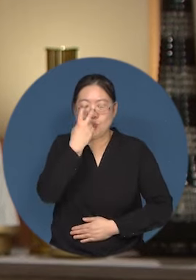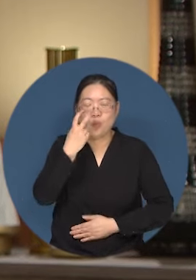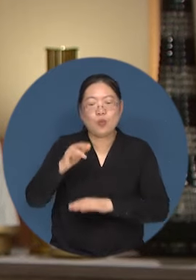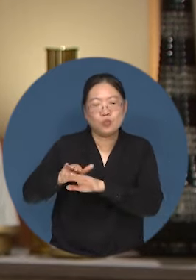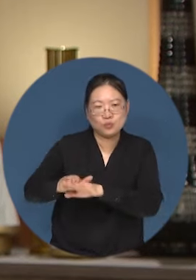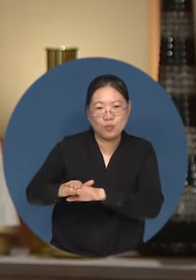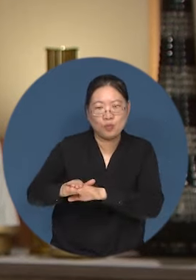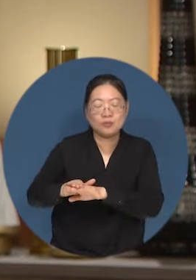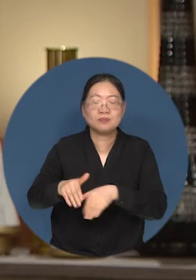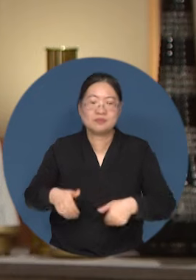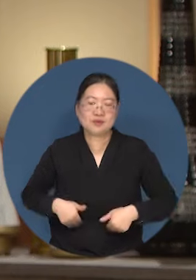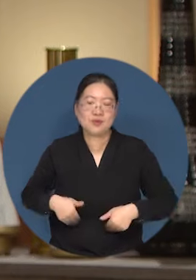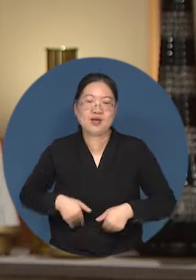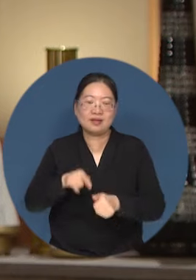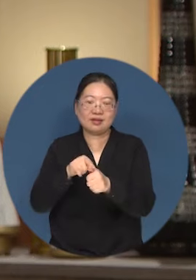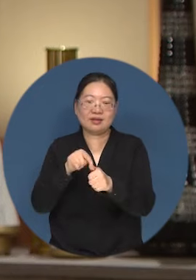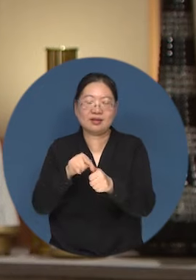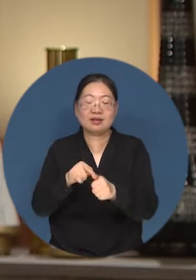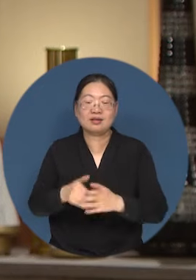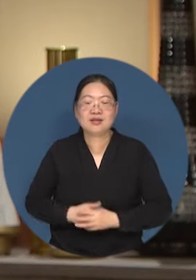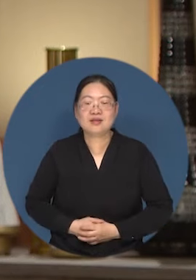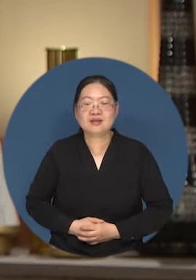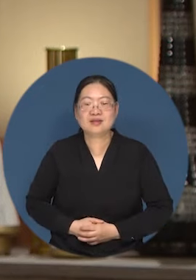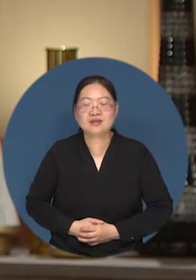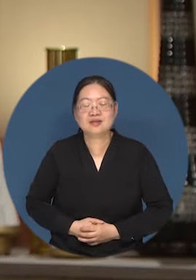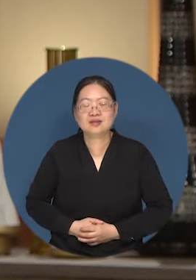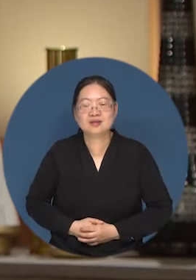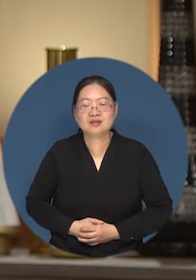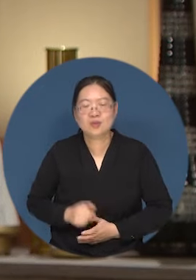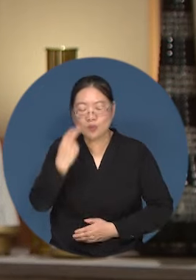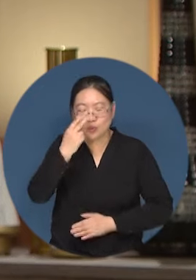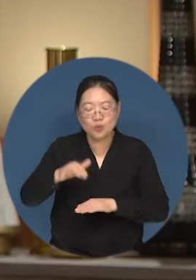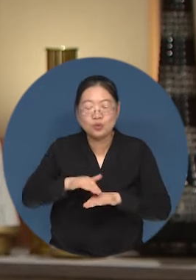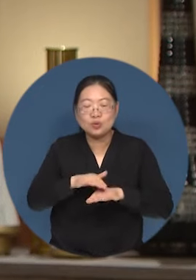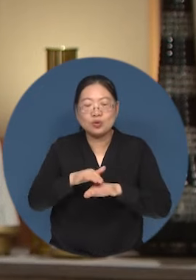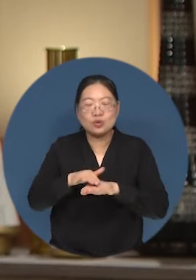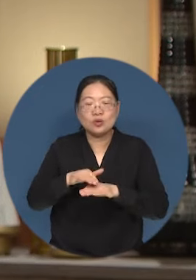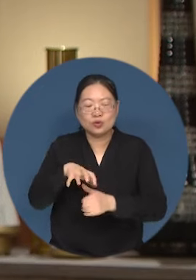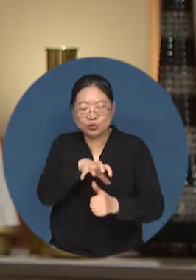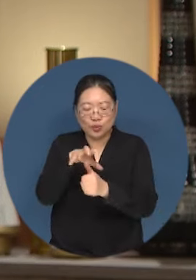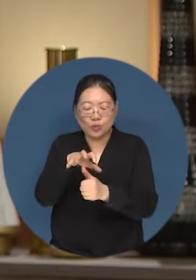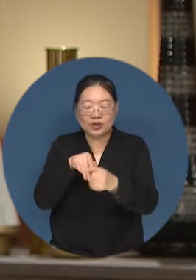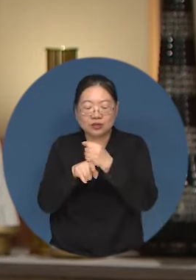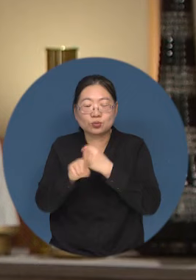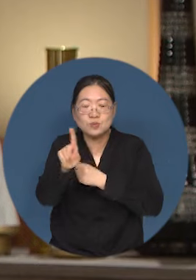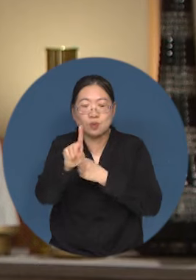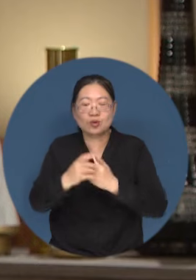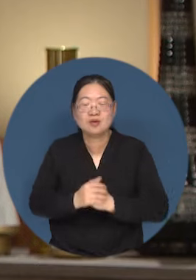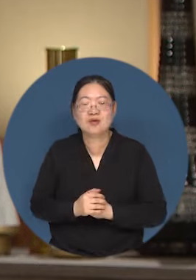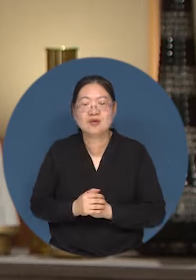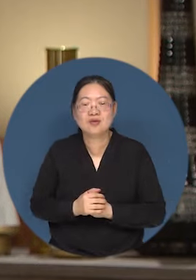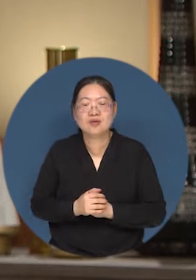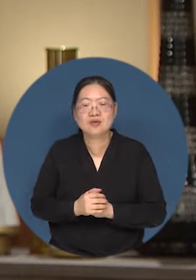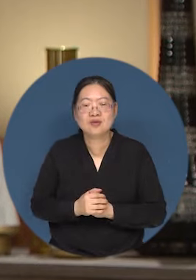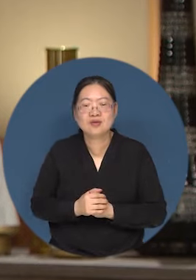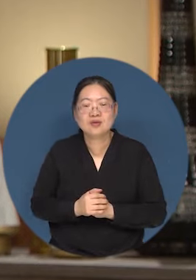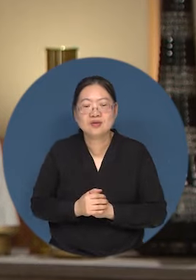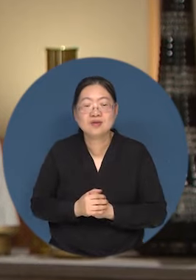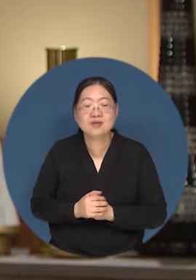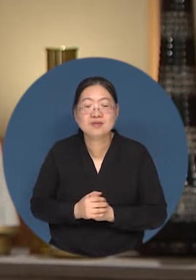될 대상이 됐습니다. 그렇죠. 왜 우리가 보존을 해야 되냐 하면 고래는 이게 우산종의